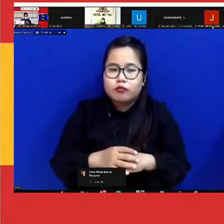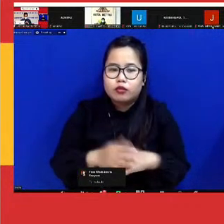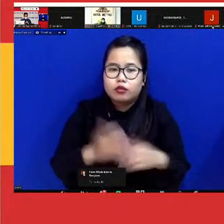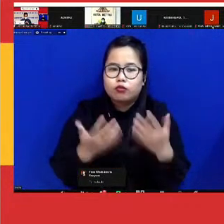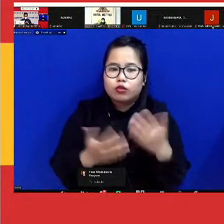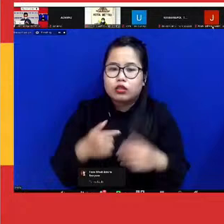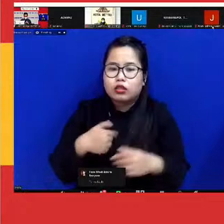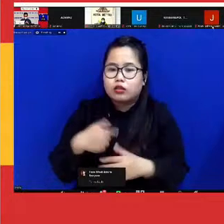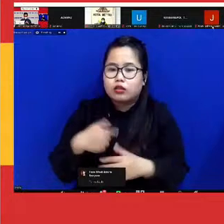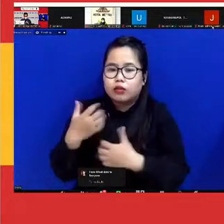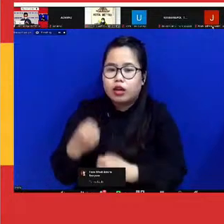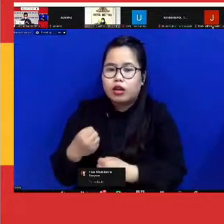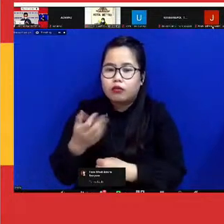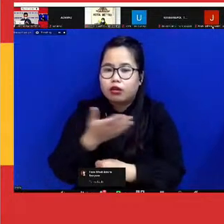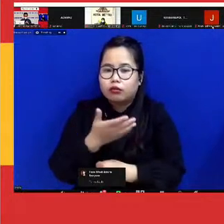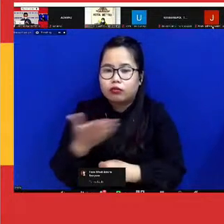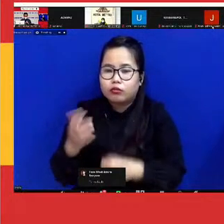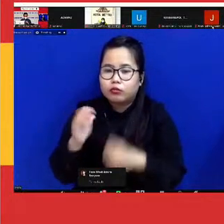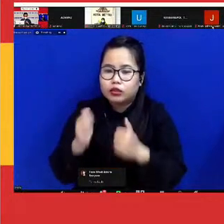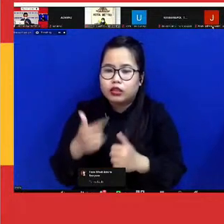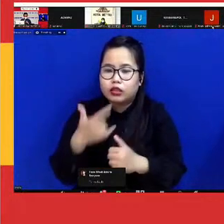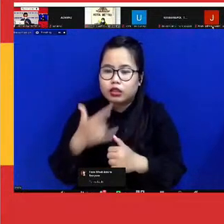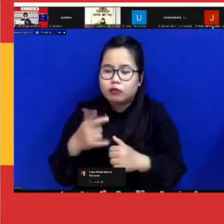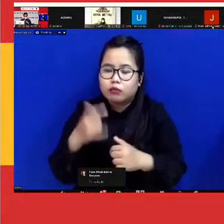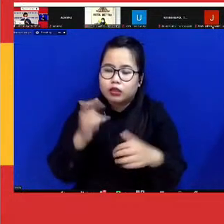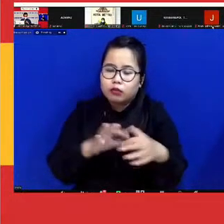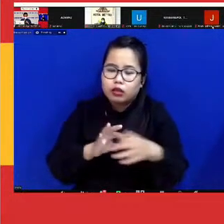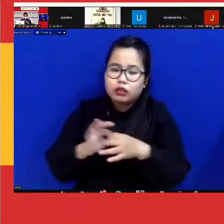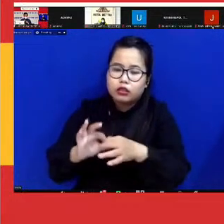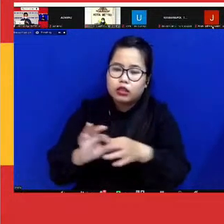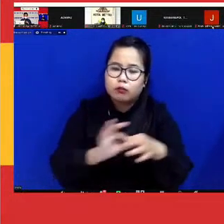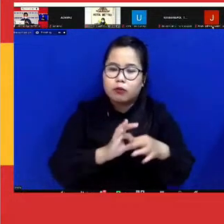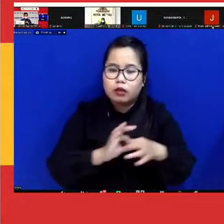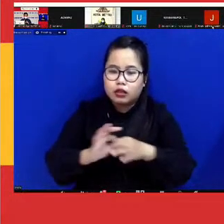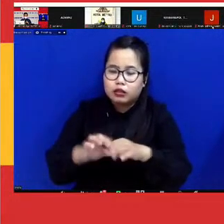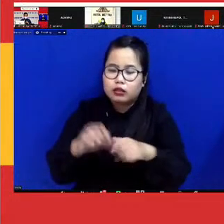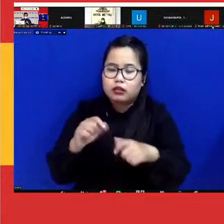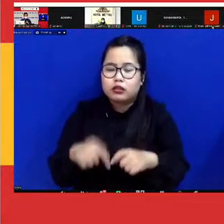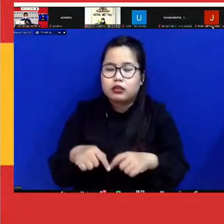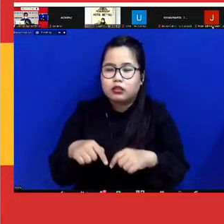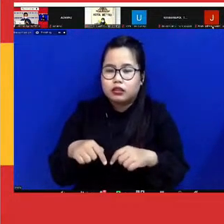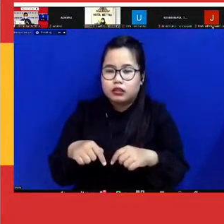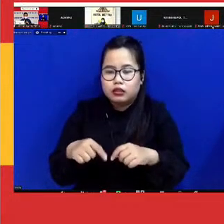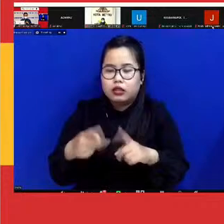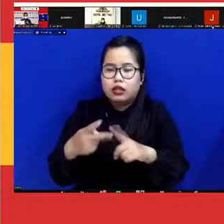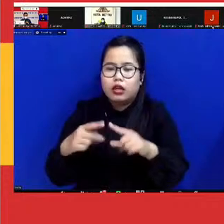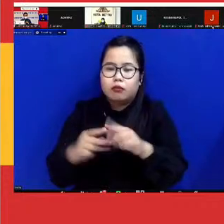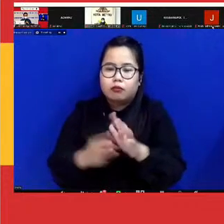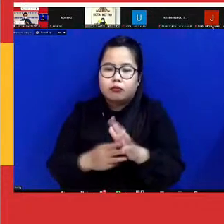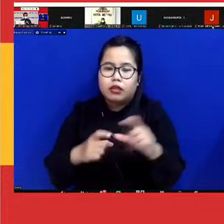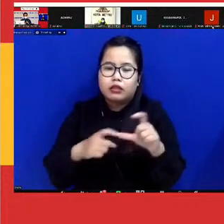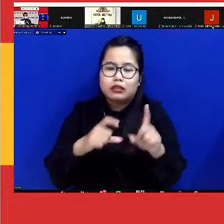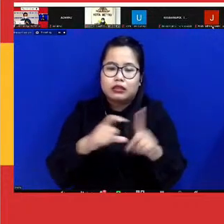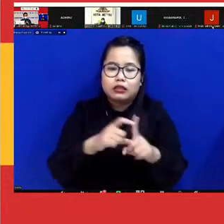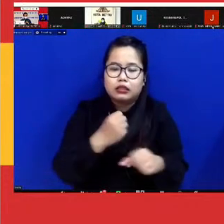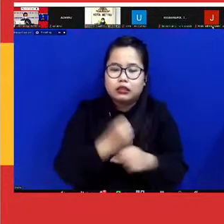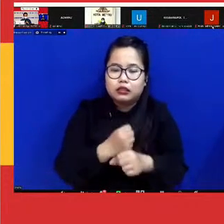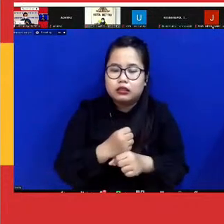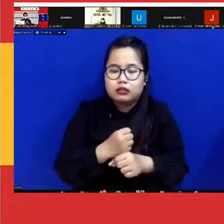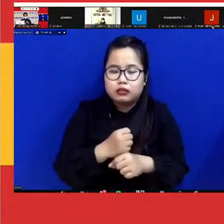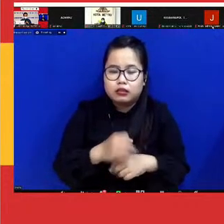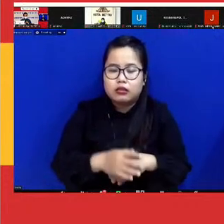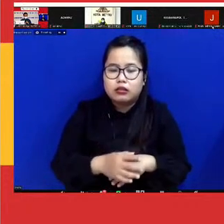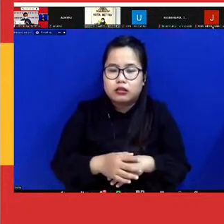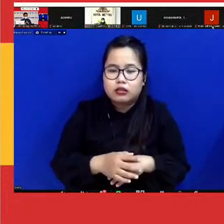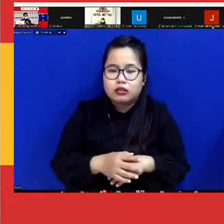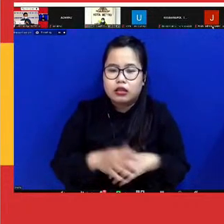about the connection of human rights and SDGs, and we have also learned how South